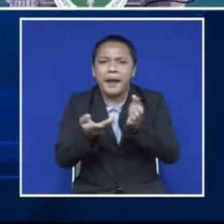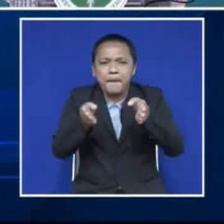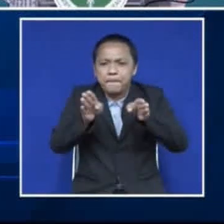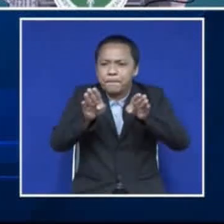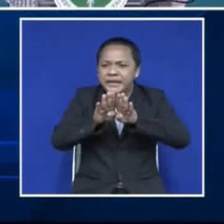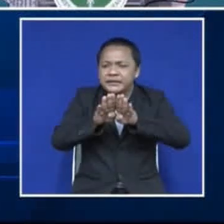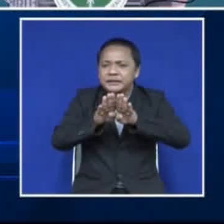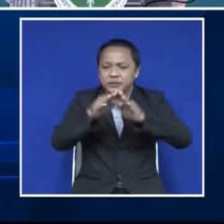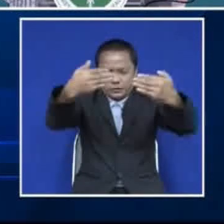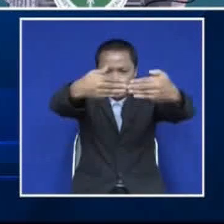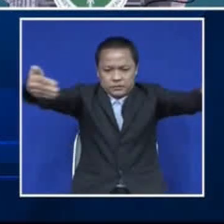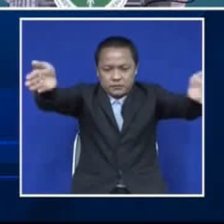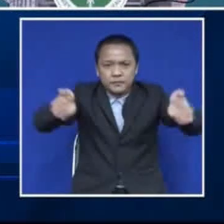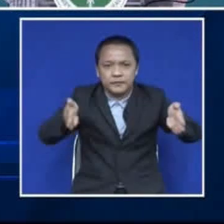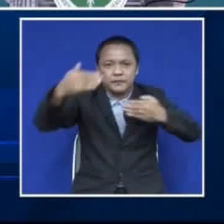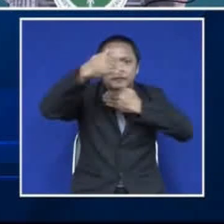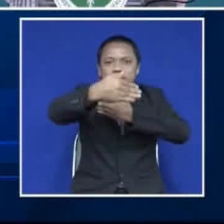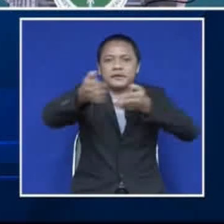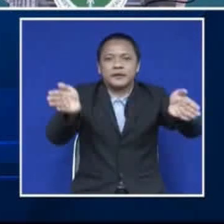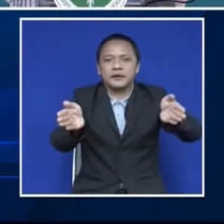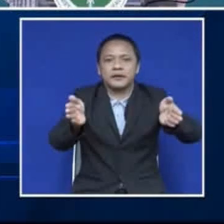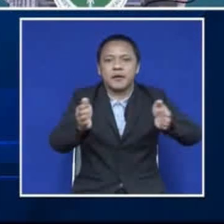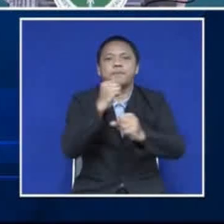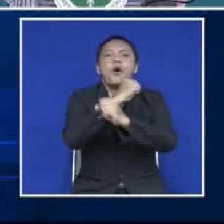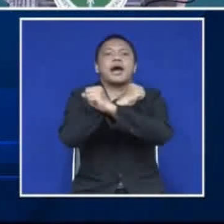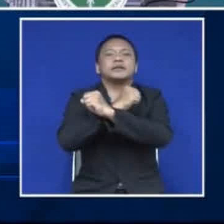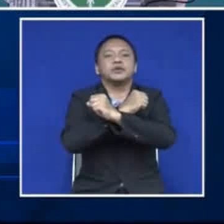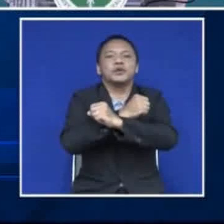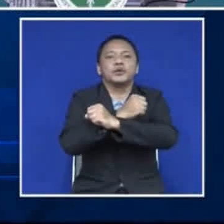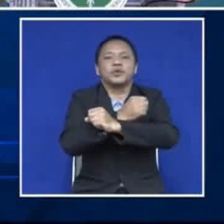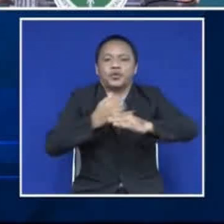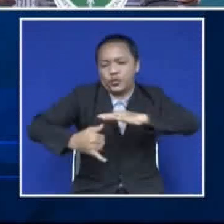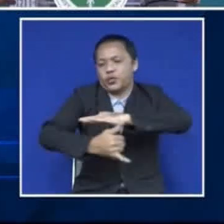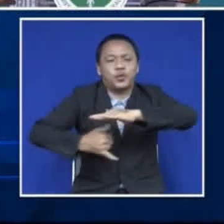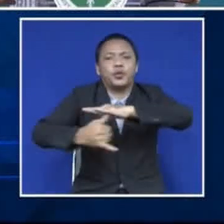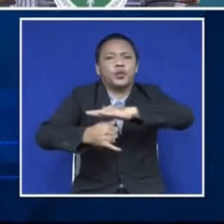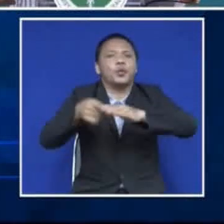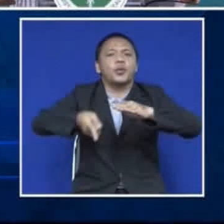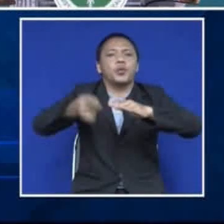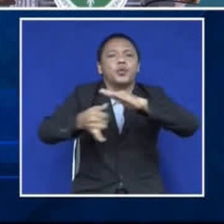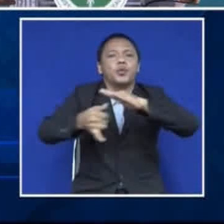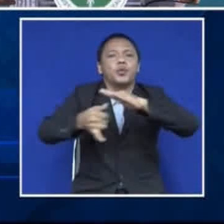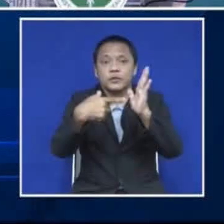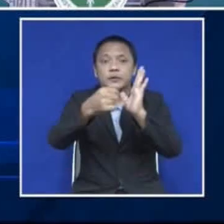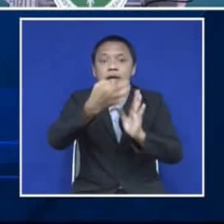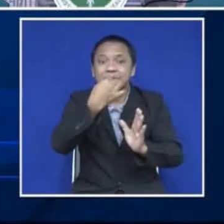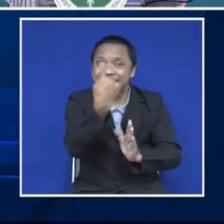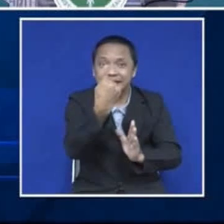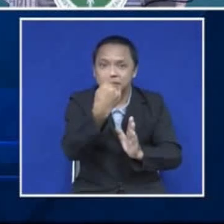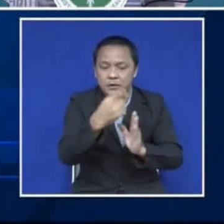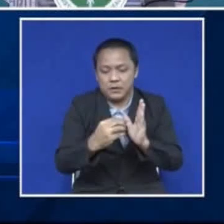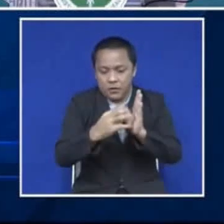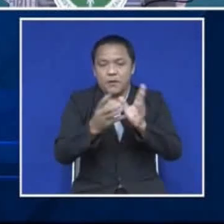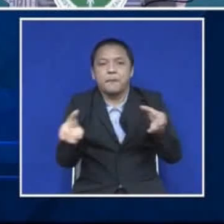ก็ต้องตื่นตัวมีความเป็นไปได้ในการแพร่ระบาดแต่ว่าถ้าเกิดซาบเร็วแสกนเร็วแล้วก็ให้เขาอยู่ในกลุ่มเฉพาะการเนี่ยนะคะ